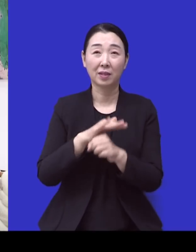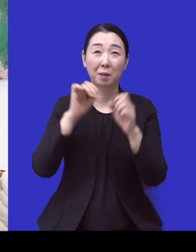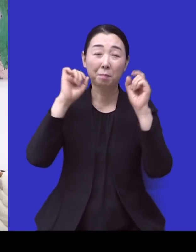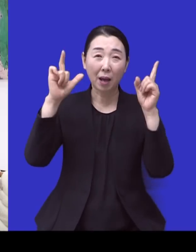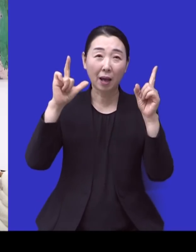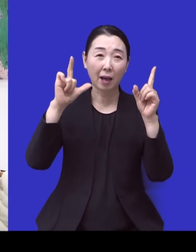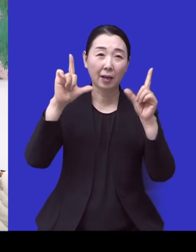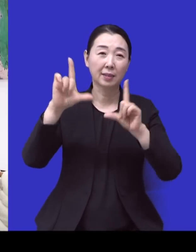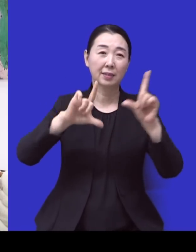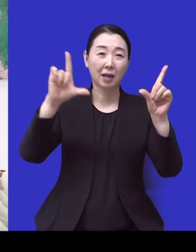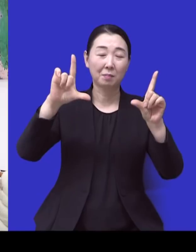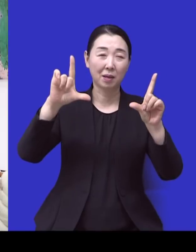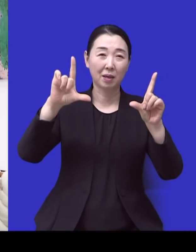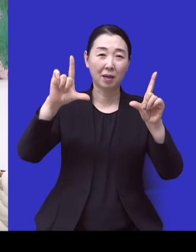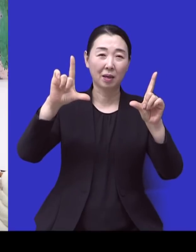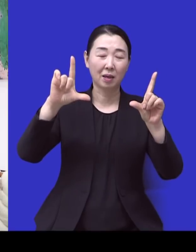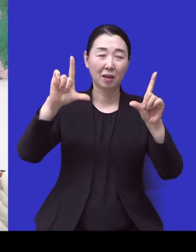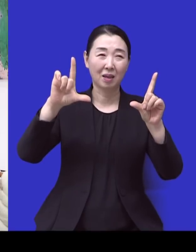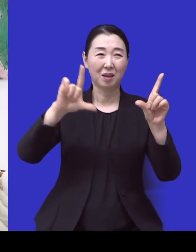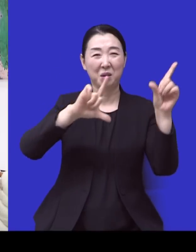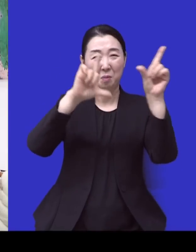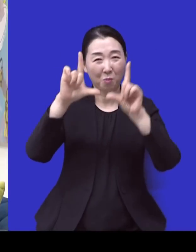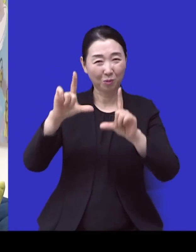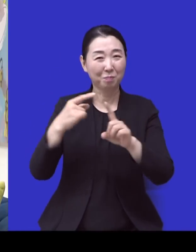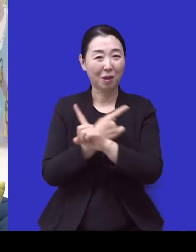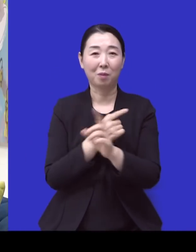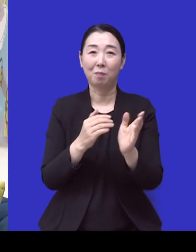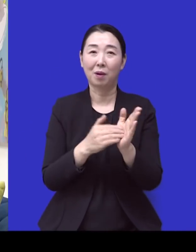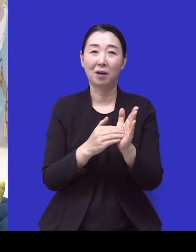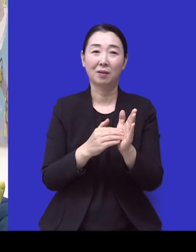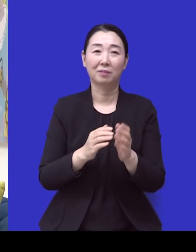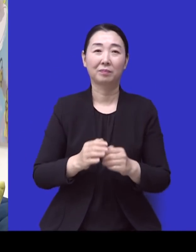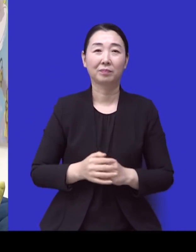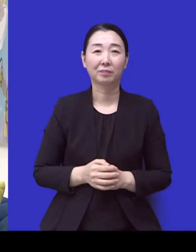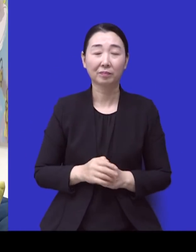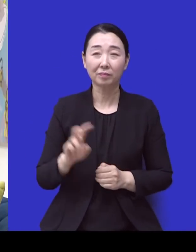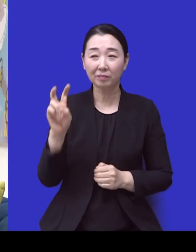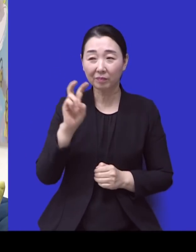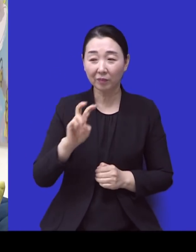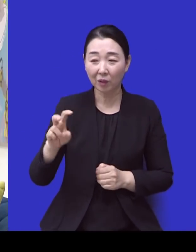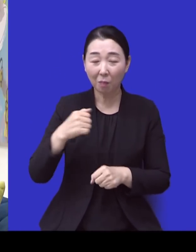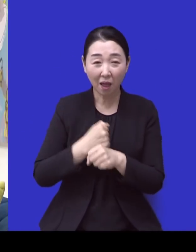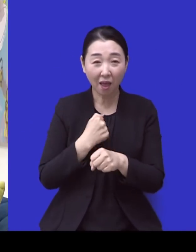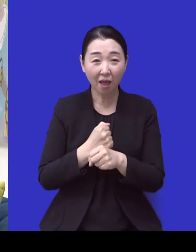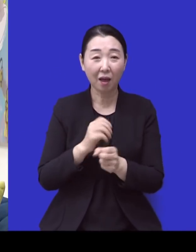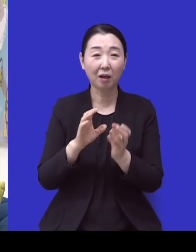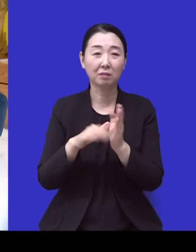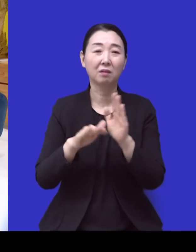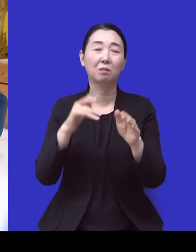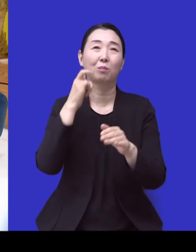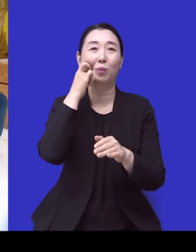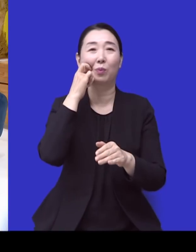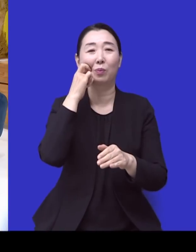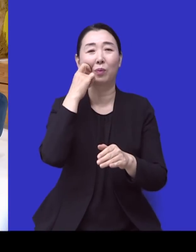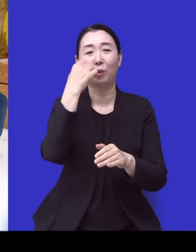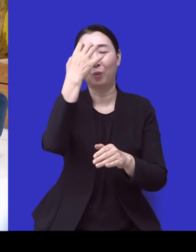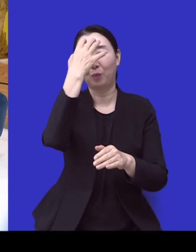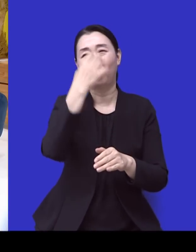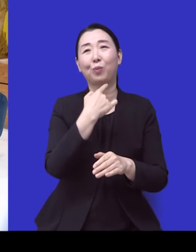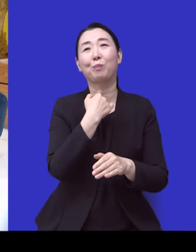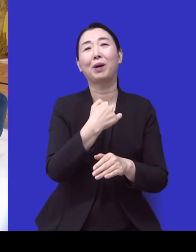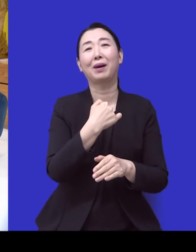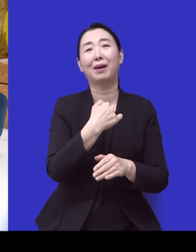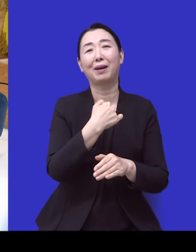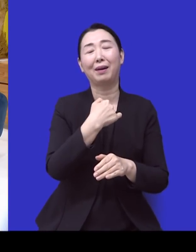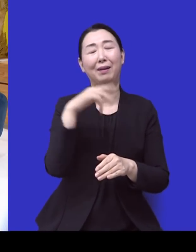삶의 태도도 많이 변했겠어요? 네, 맞아요. 일단은 그런 음악 하는 거를 이제는 못 하겠는 거예요. 우울한